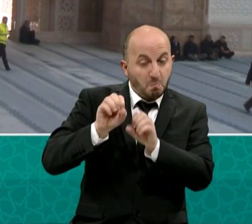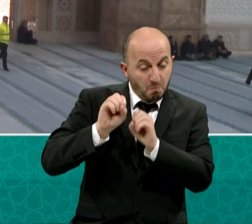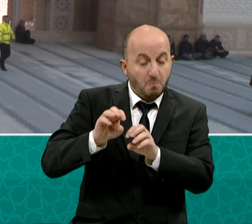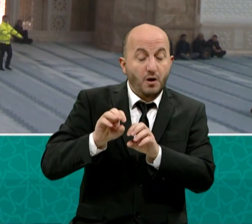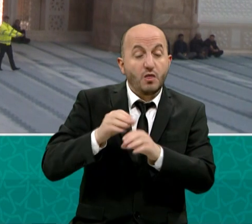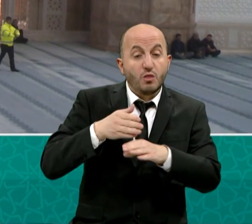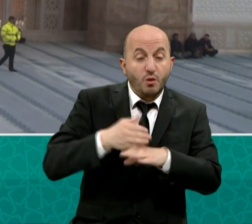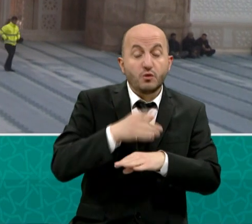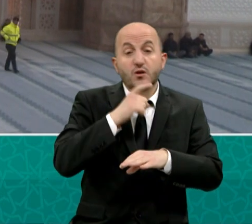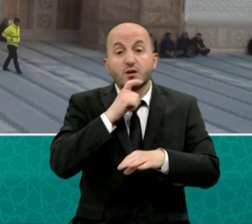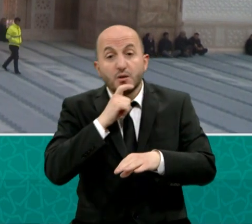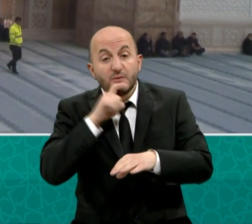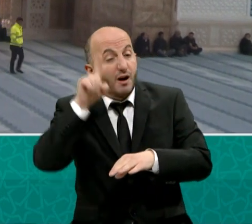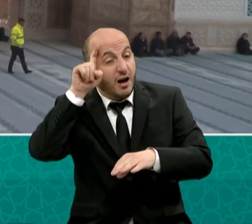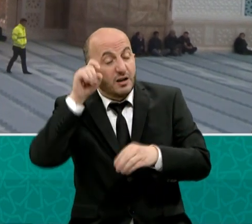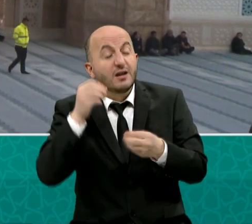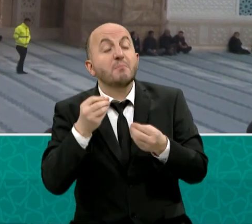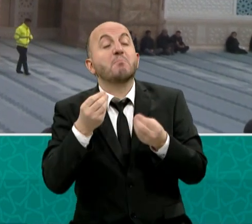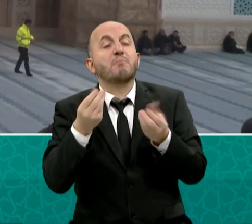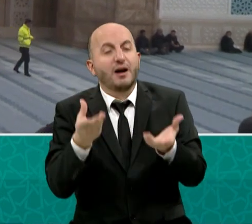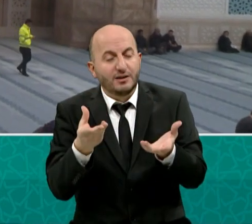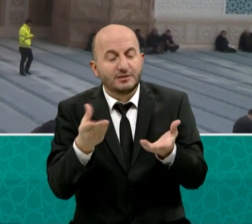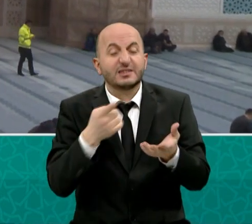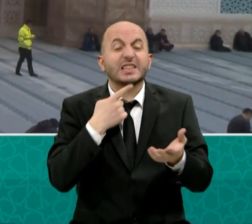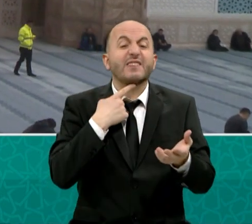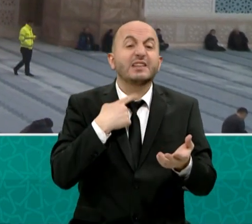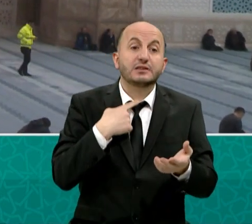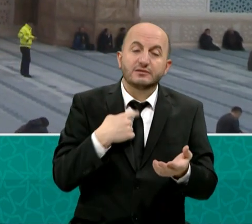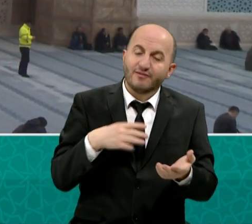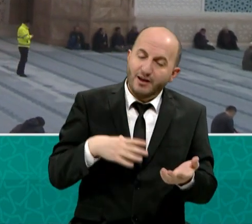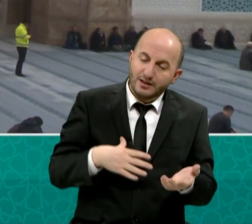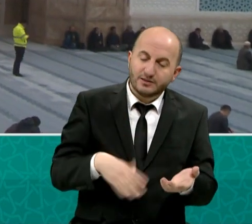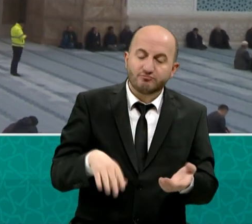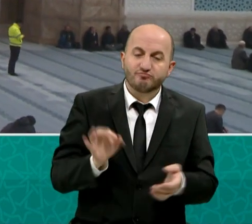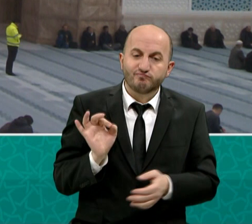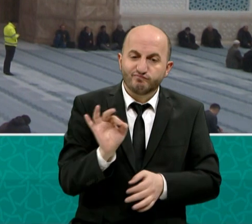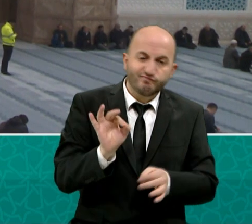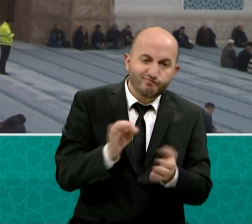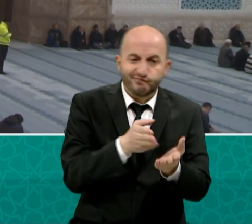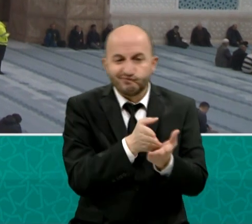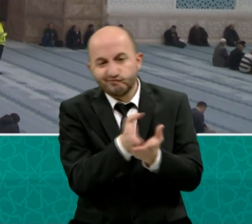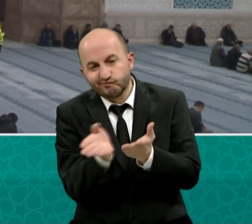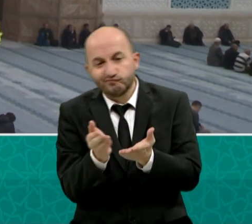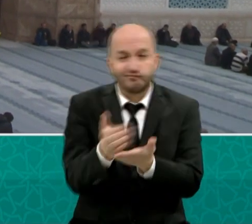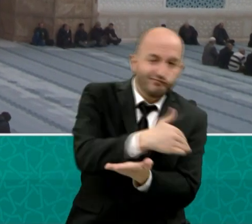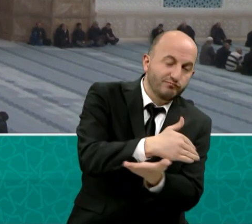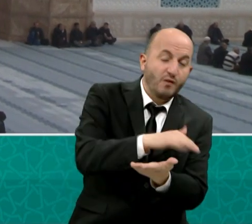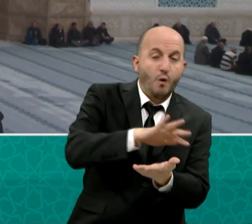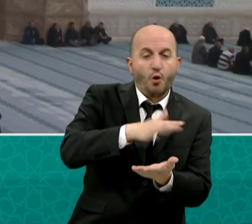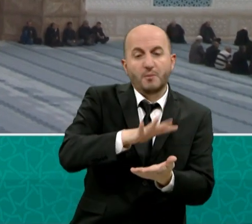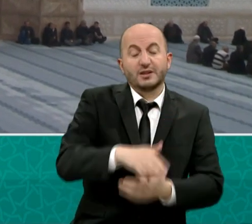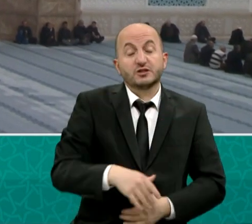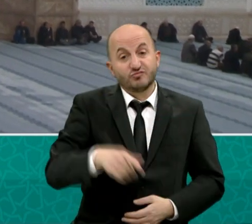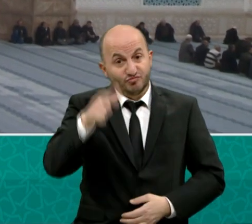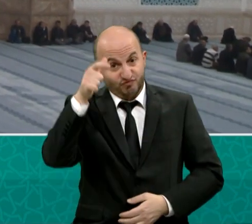doğruyu yanlışı bulmada yeterli olmuyor. Nefis devreye girer, insanı saptırır, yanlış şeylere götürür. Şeytan